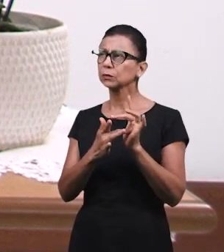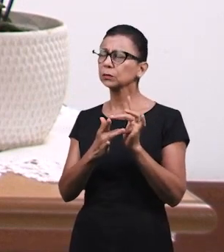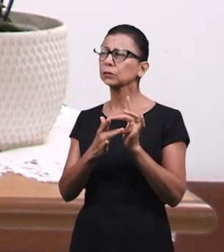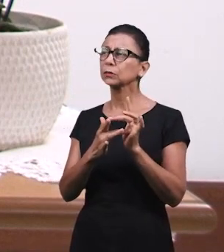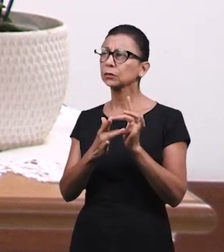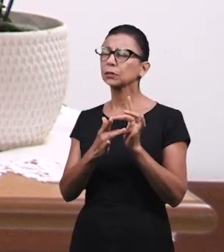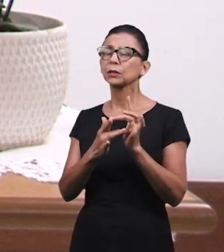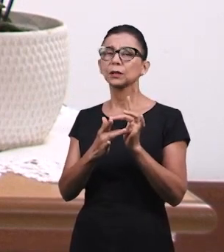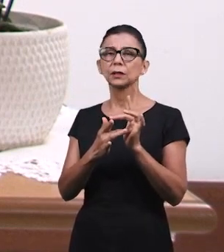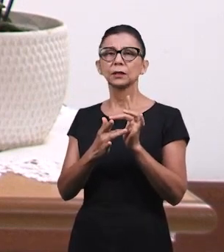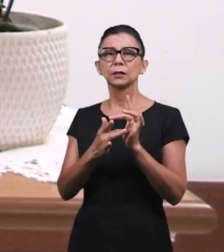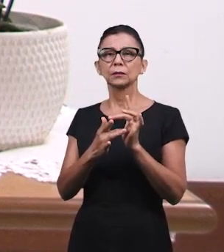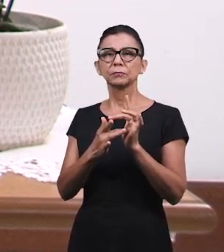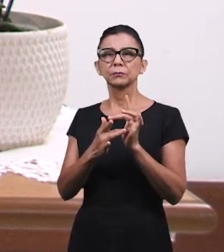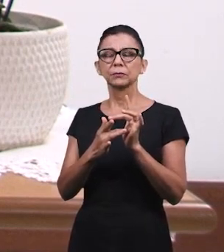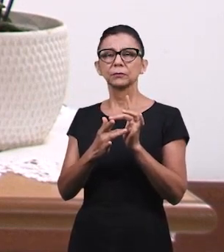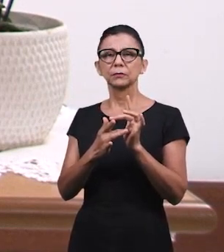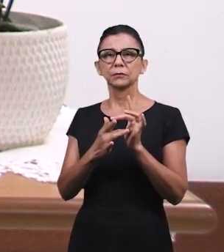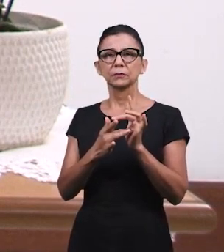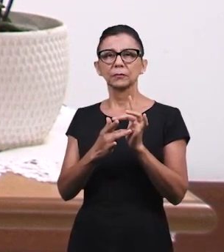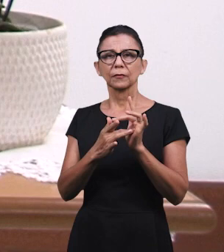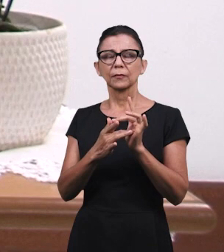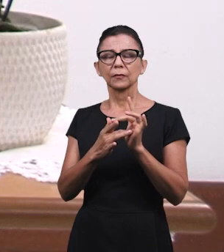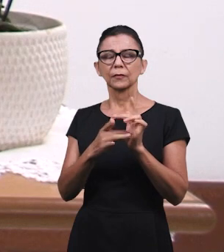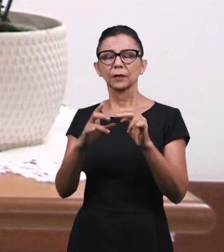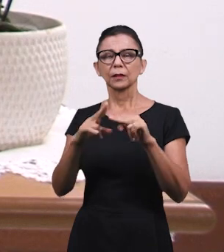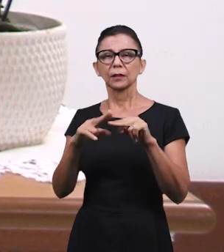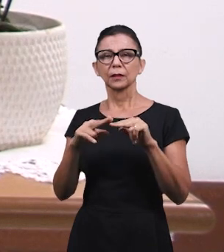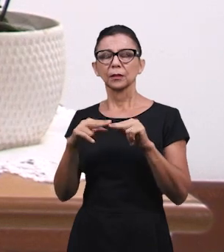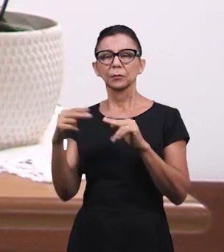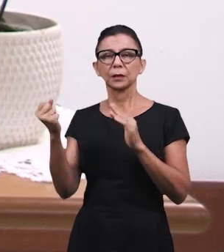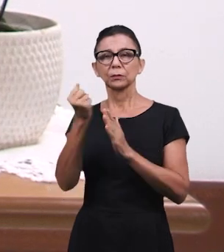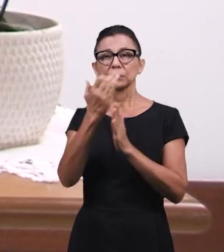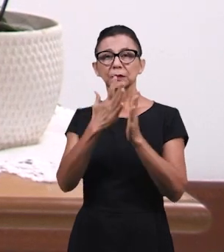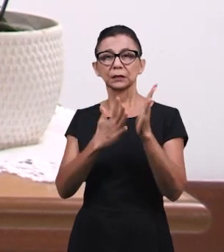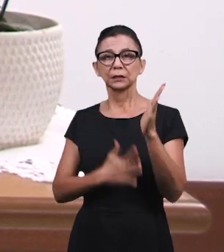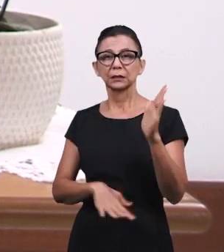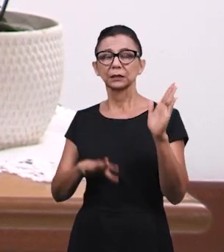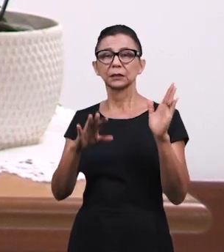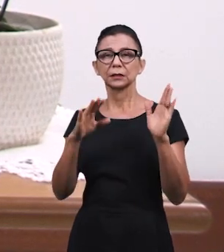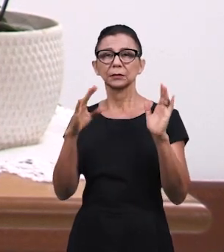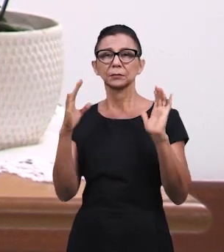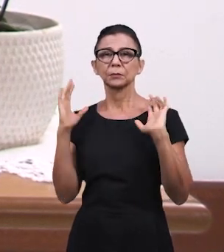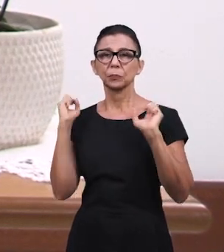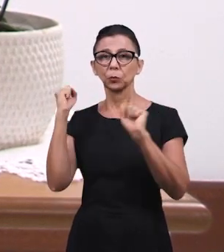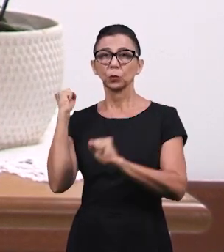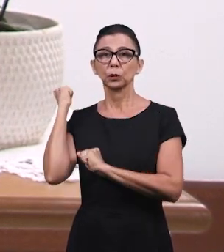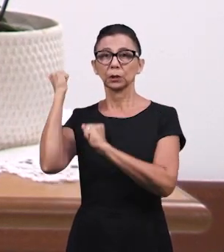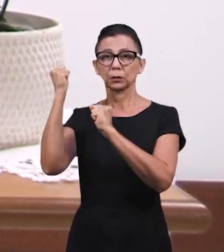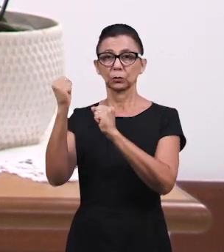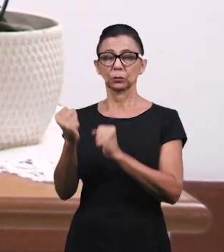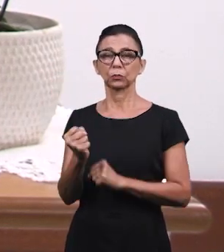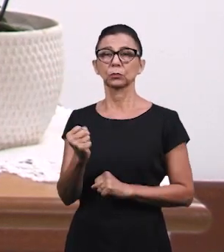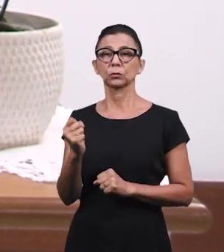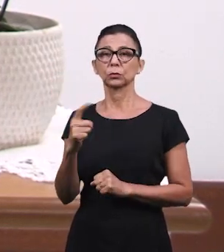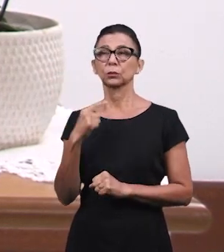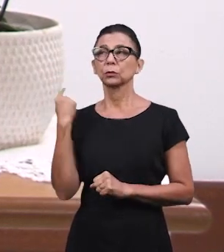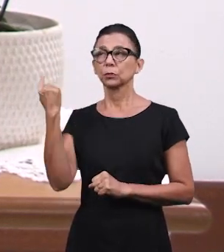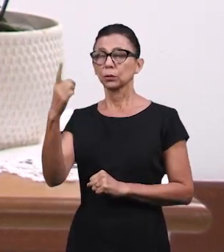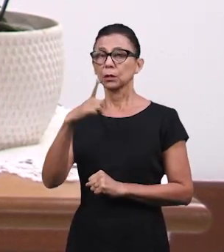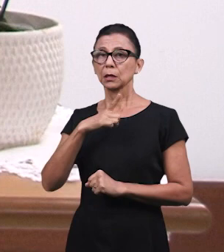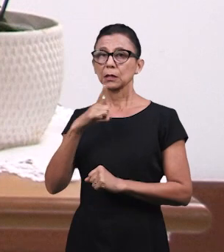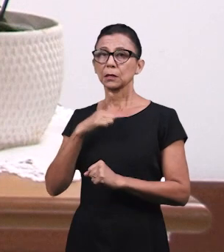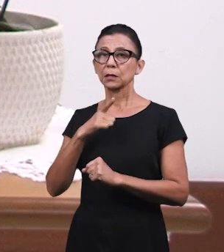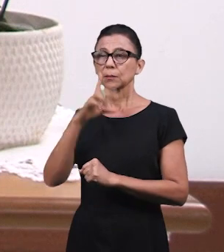этой драгоценной крови мы имеем от Тебя прощение, освобождение. Господь, доступ в Твое присутствие. Позволь нам